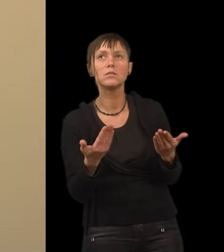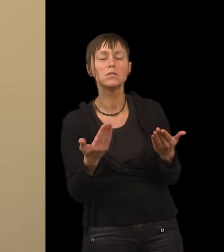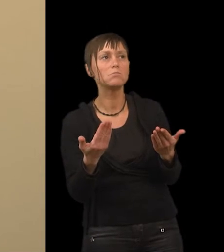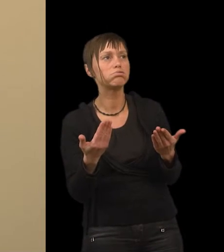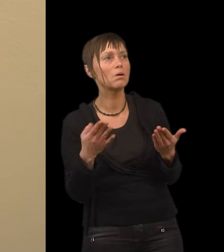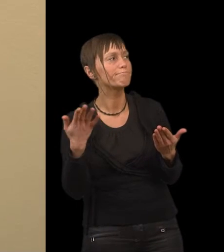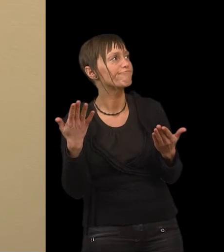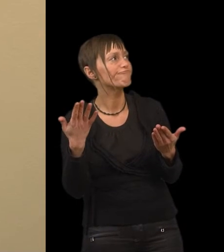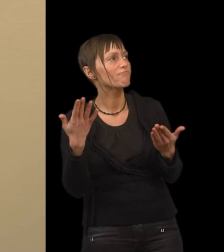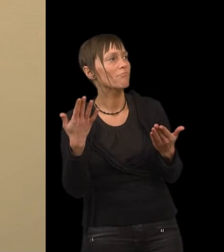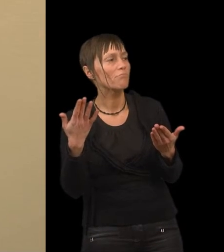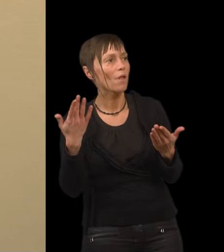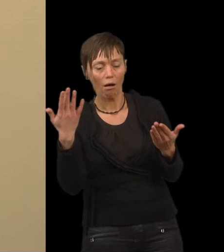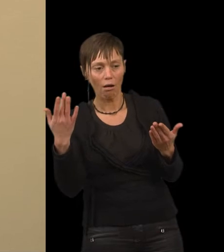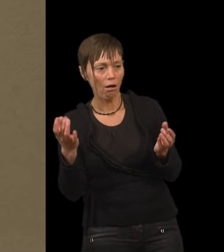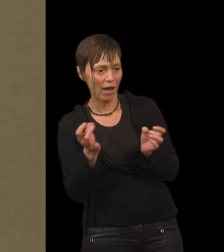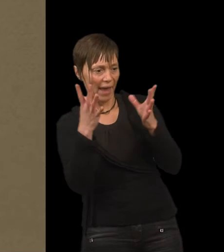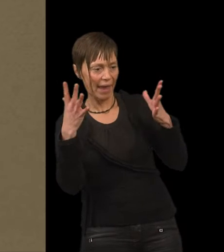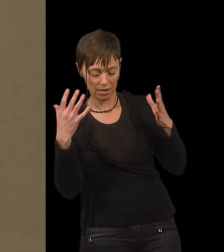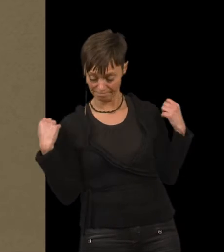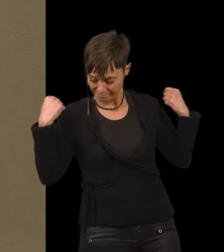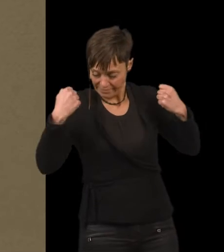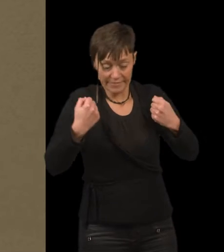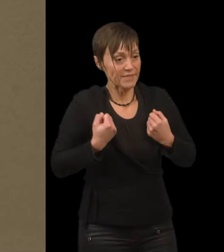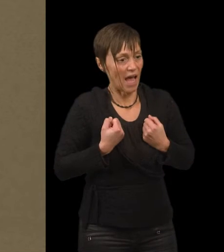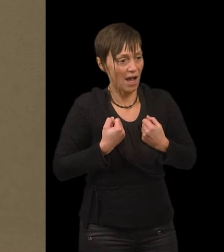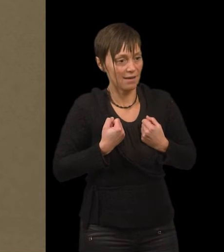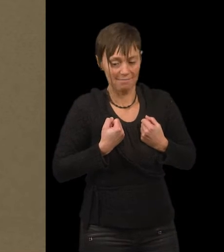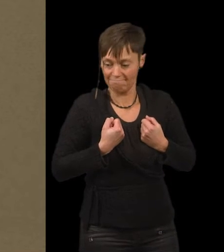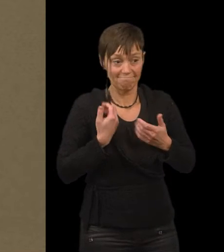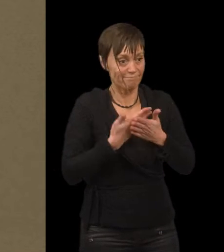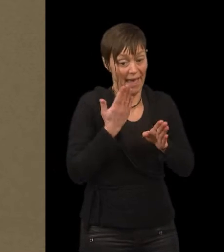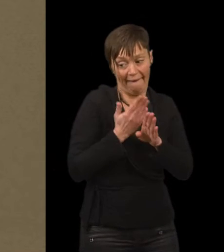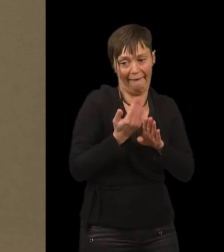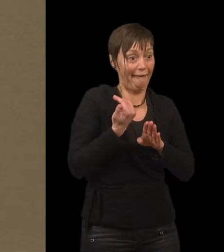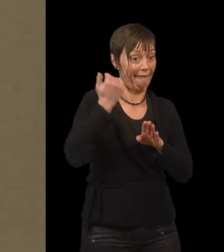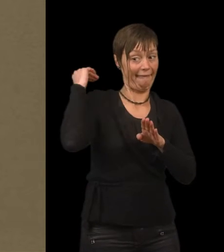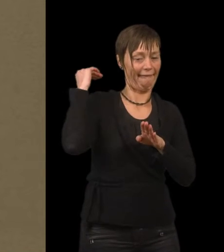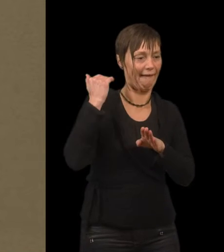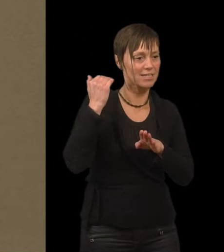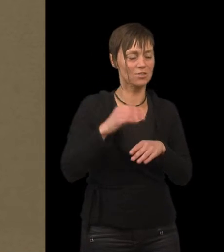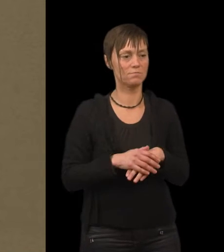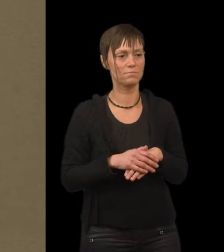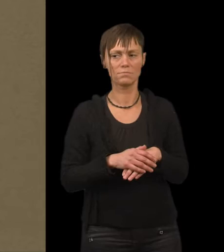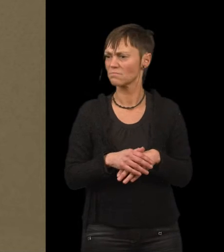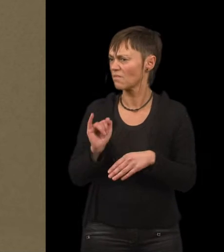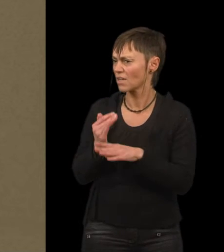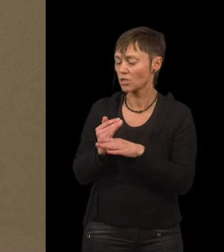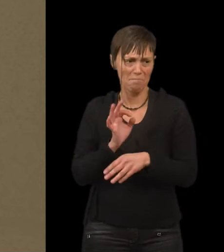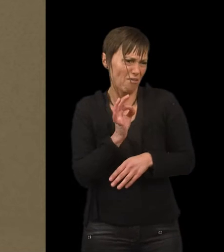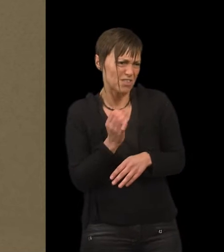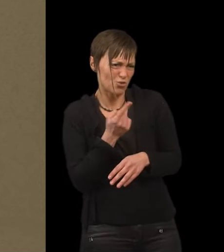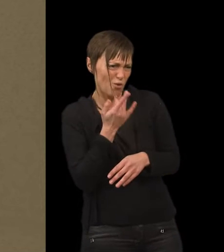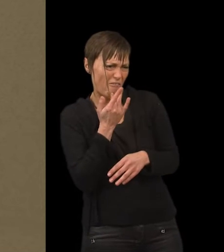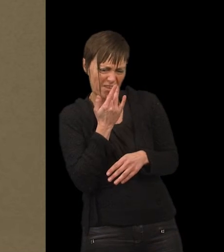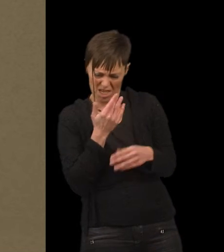concevoir un sac à dos vraiment sur mesure qui fasse comme si c'était un sac à dos. Il cache. Bah, quand il a besoin de cacher, il faut toujours cacher.